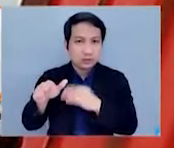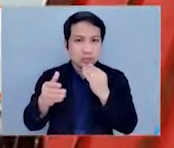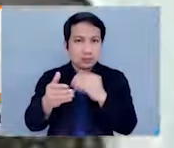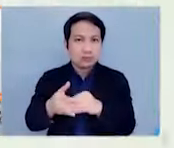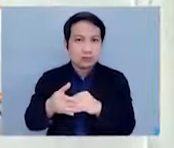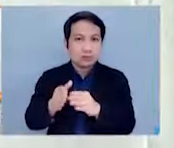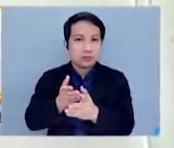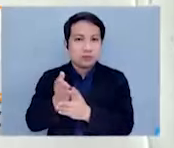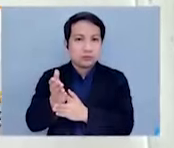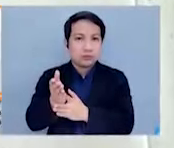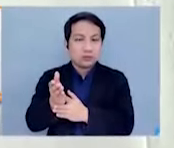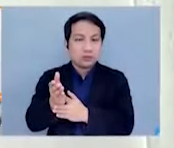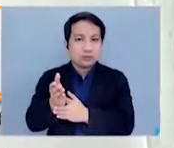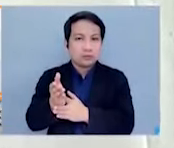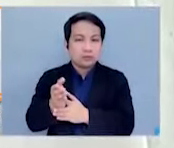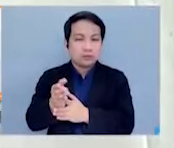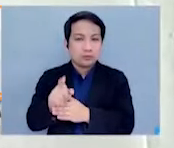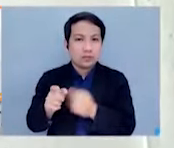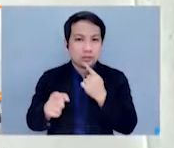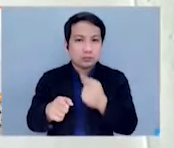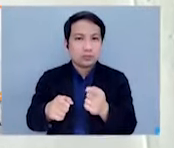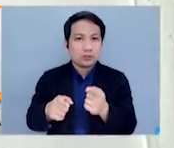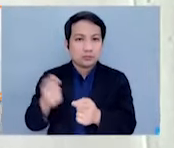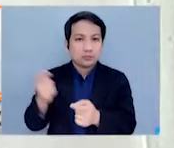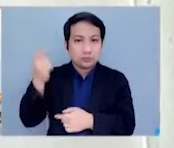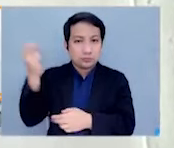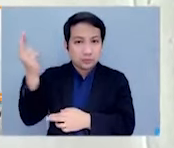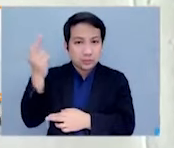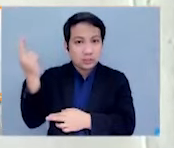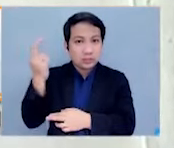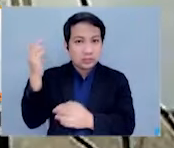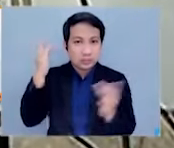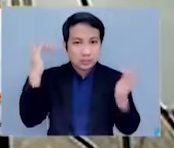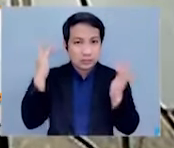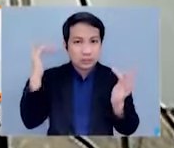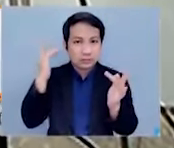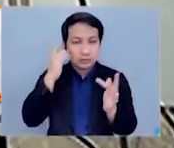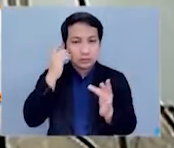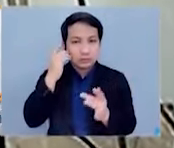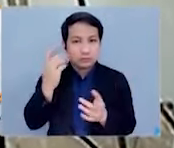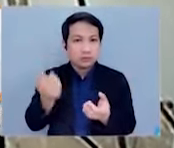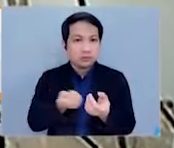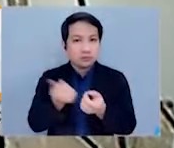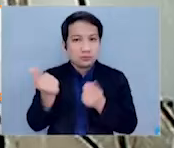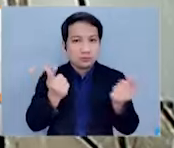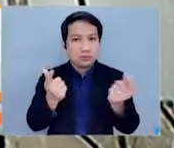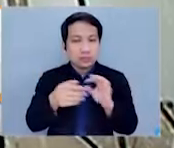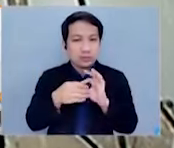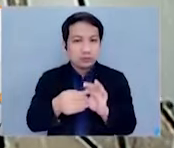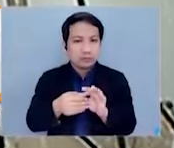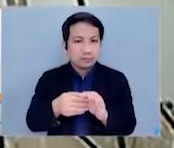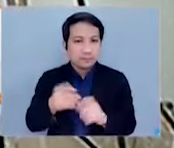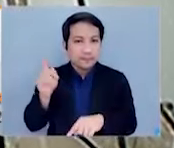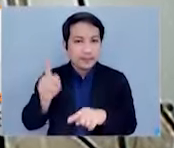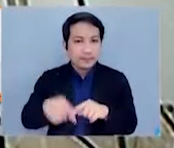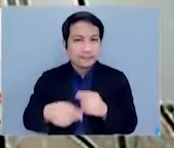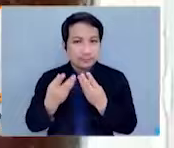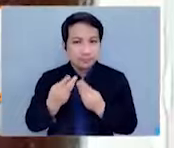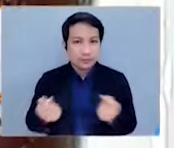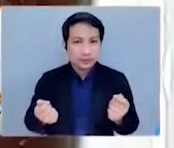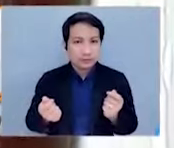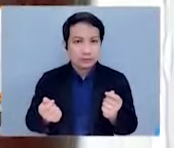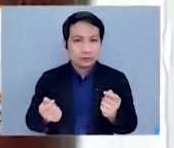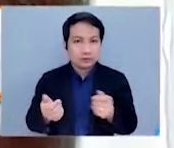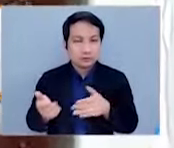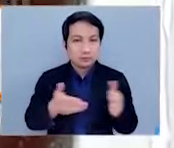Morse code at ang sinaunang fire alarm. Pero nakaambang mawala ang fire station na ito. Plano itong gibain dahil sa